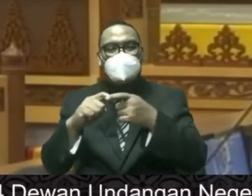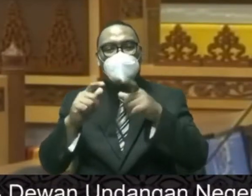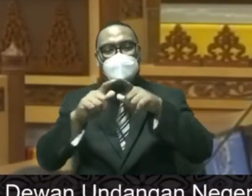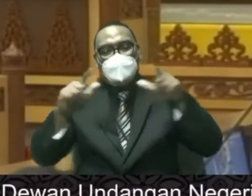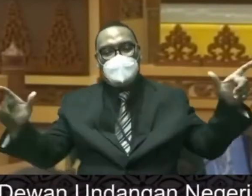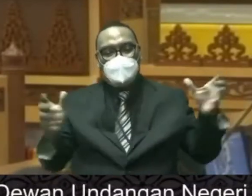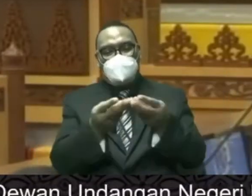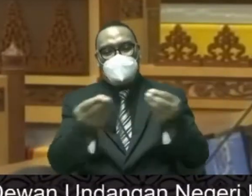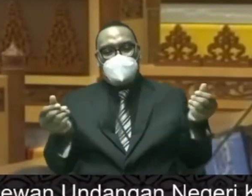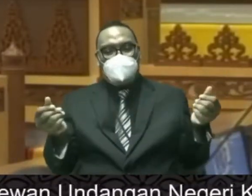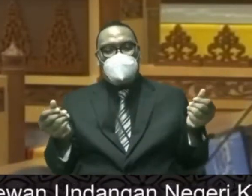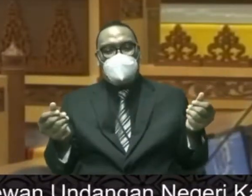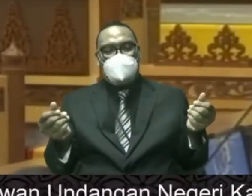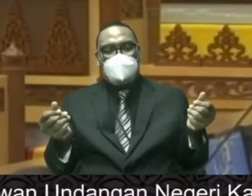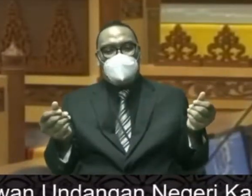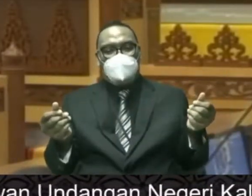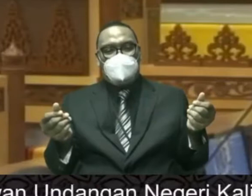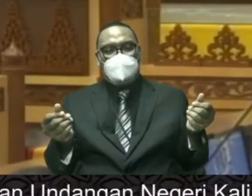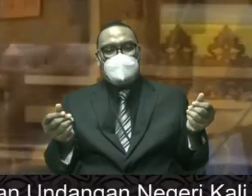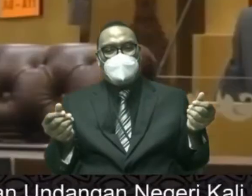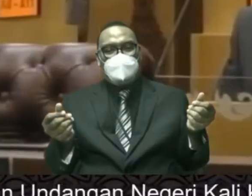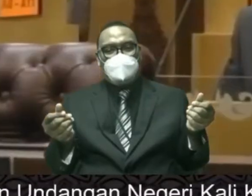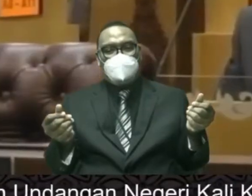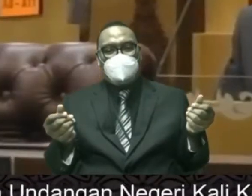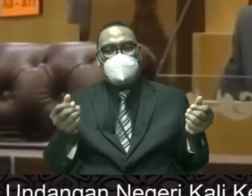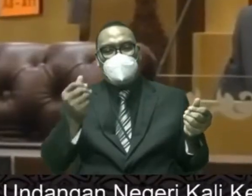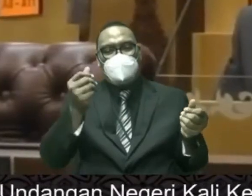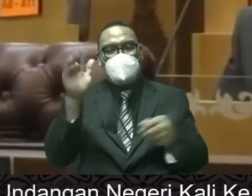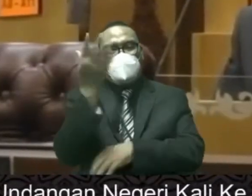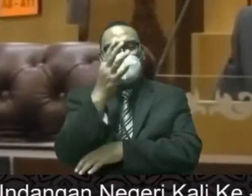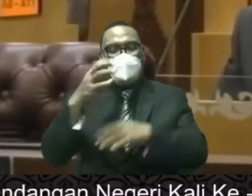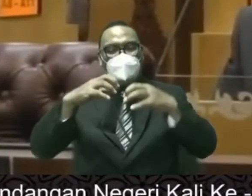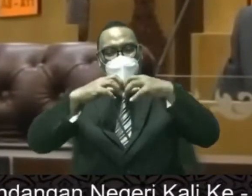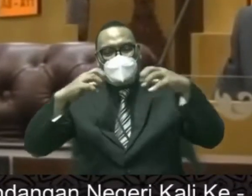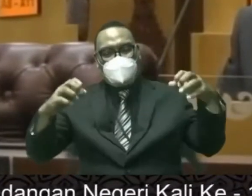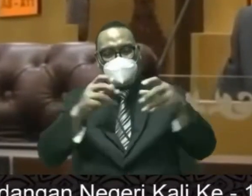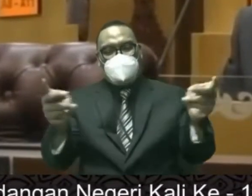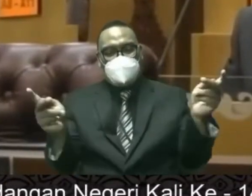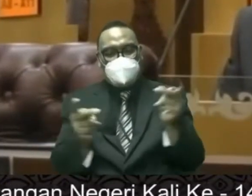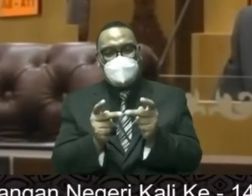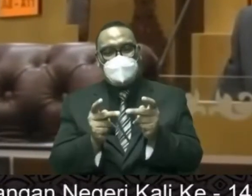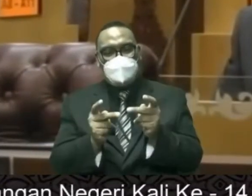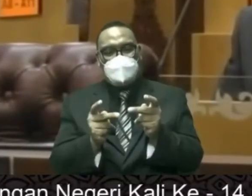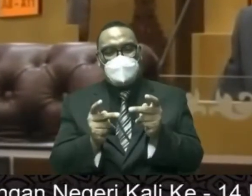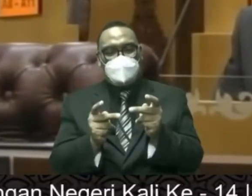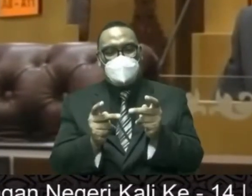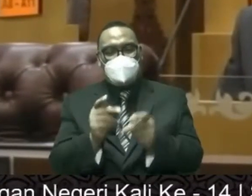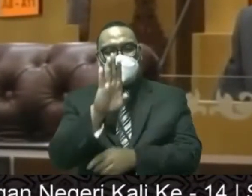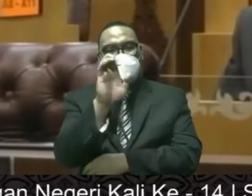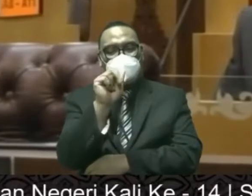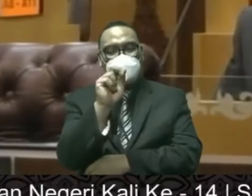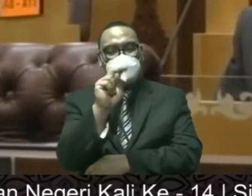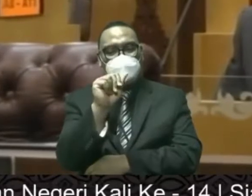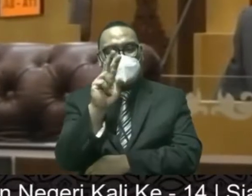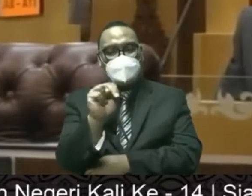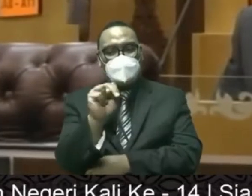tanah kebun nukleus durian deh di kawasan pun kalian peranan terdorong pun kalian